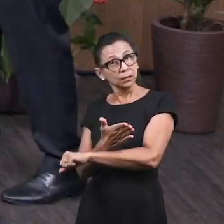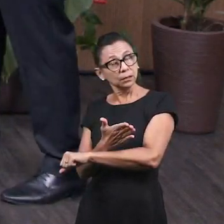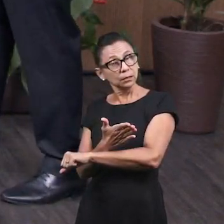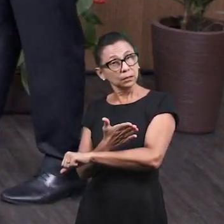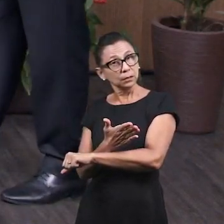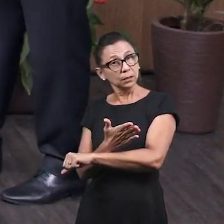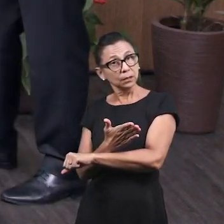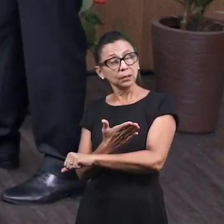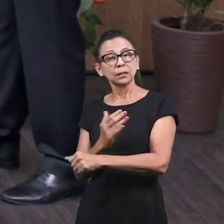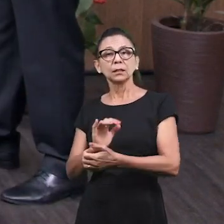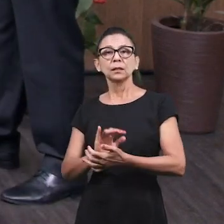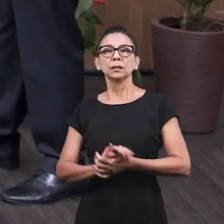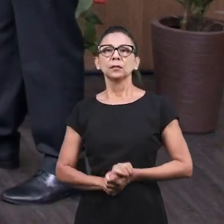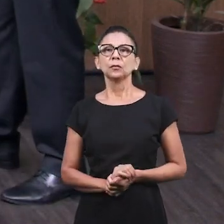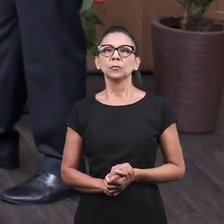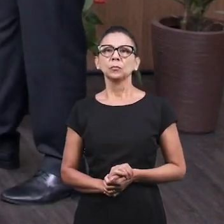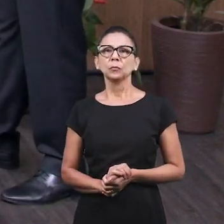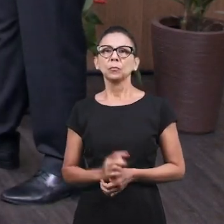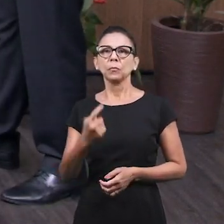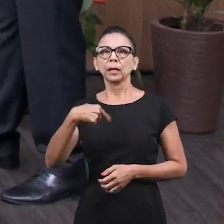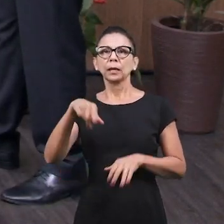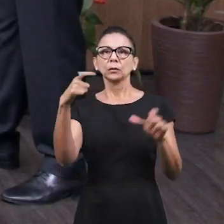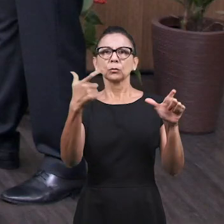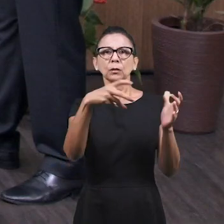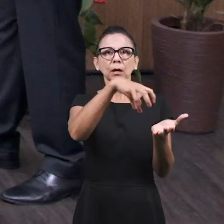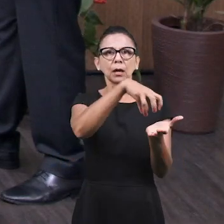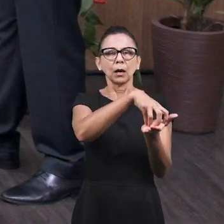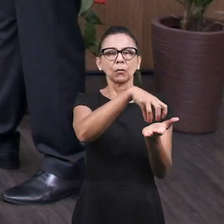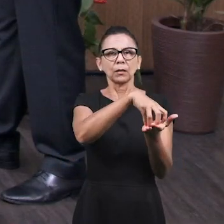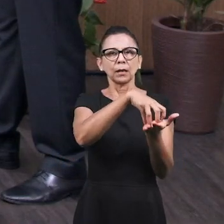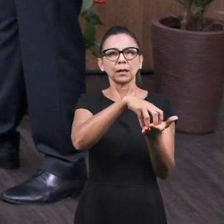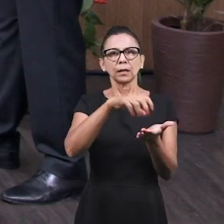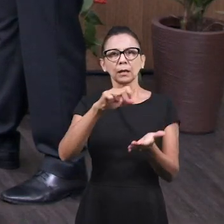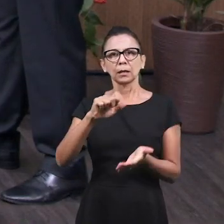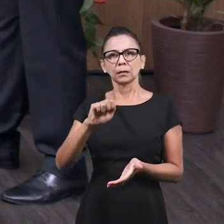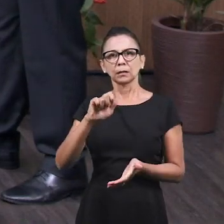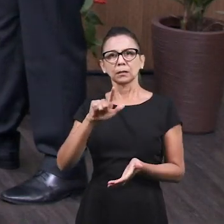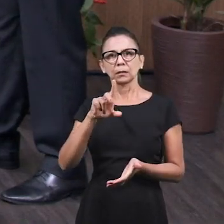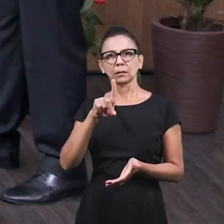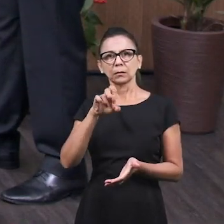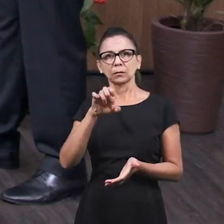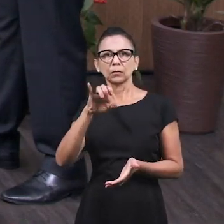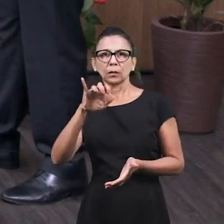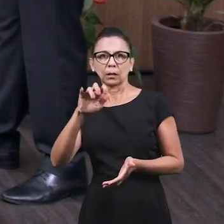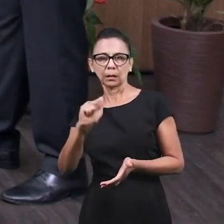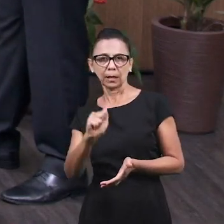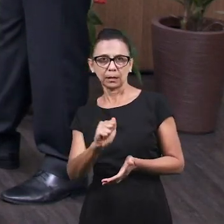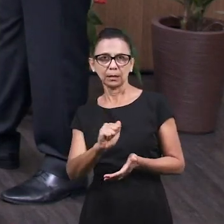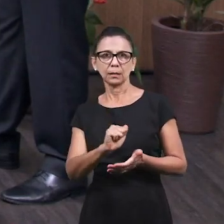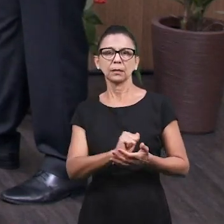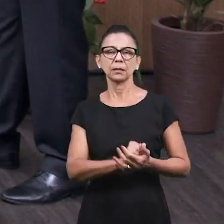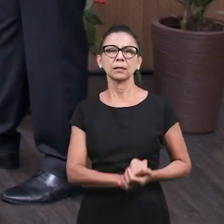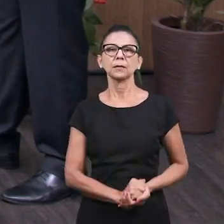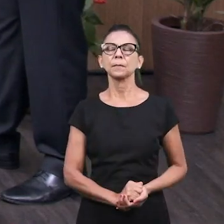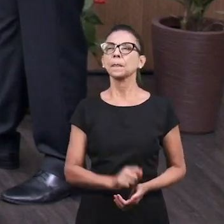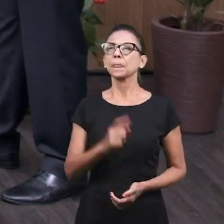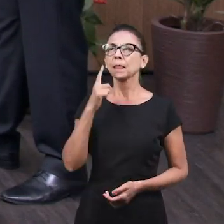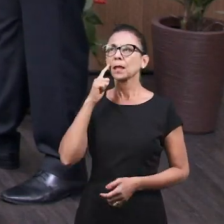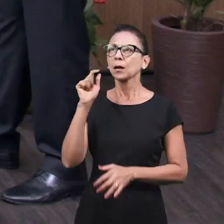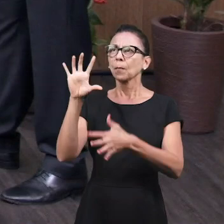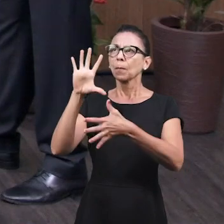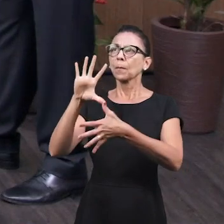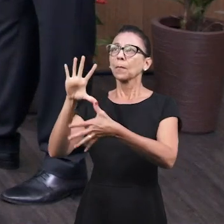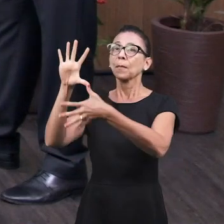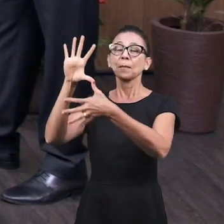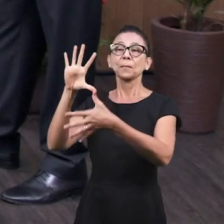из Иерусалима в Эммаус. И вот здесь вот мы можем увидеть на карте, это вся, весь